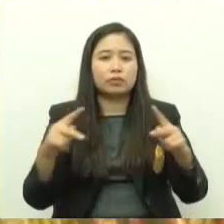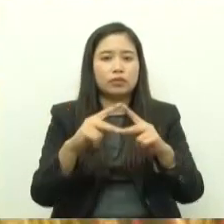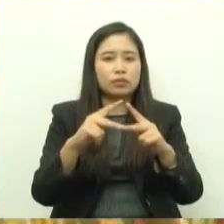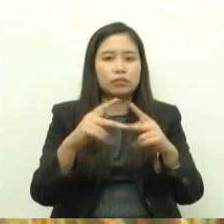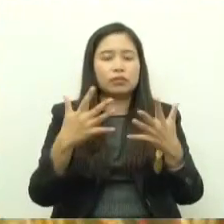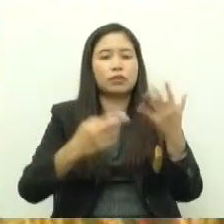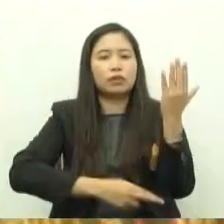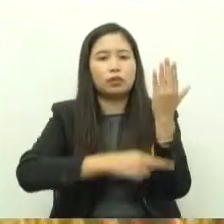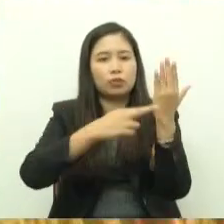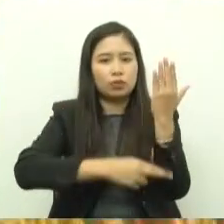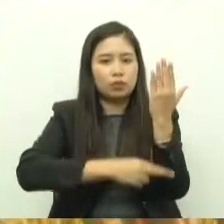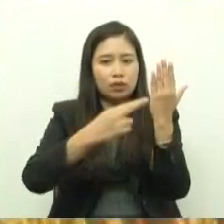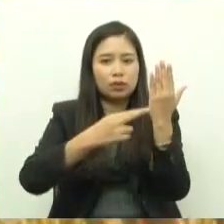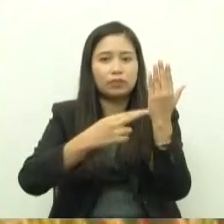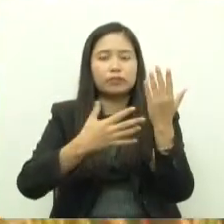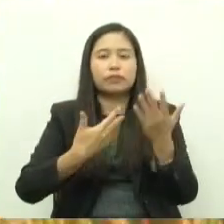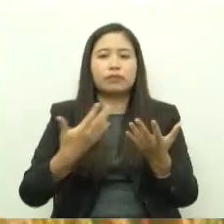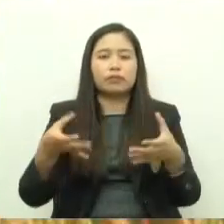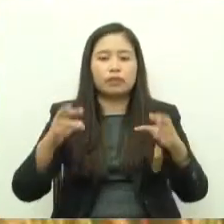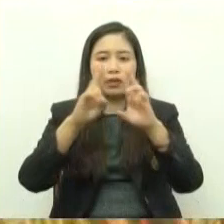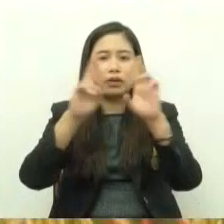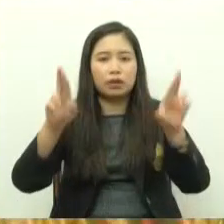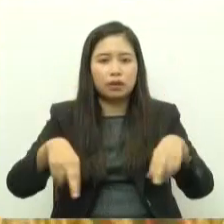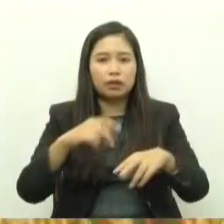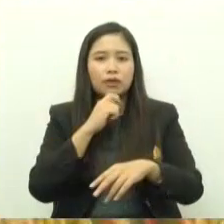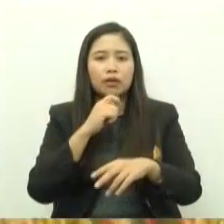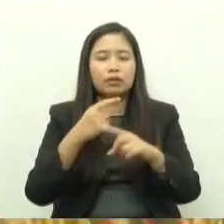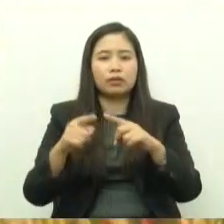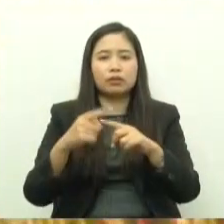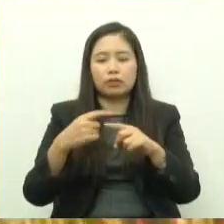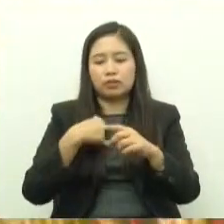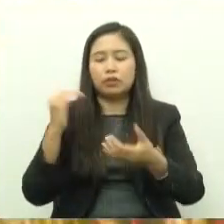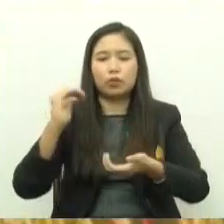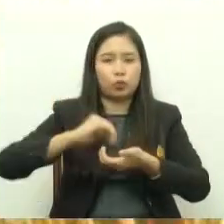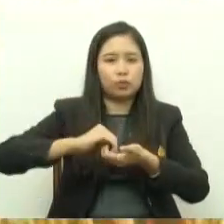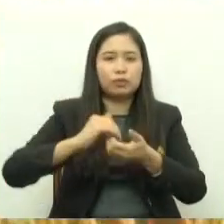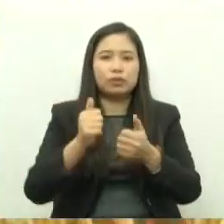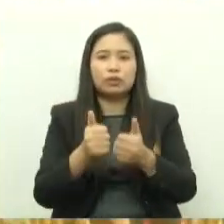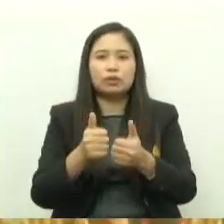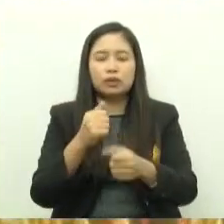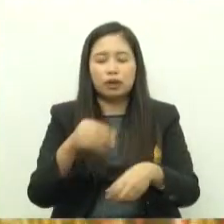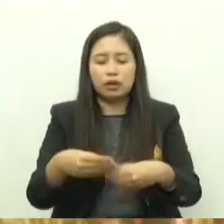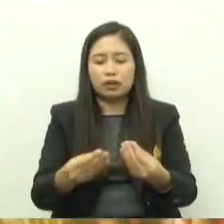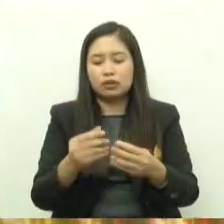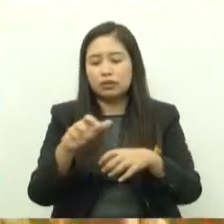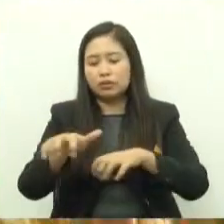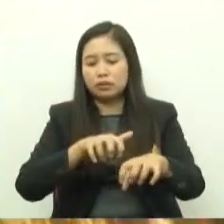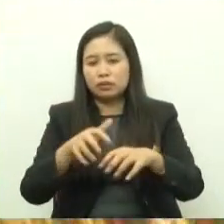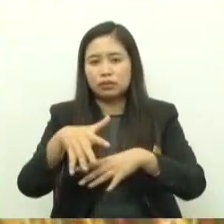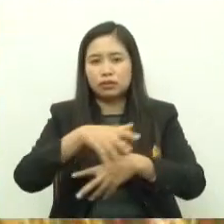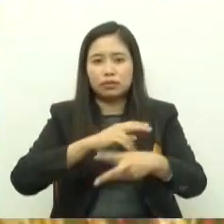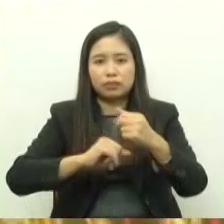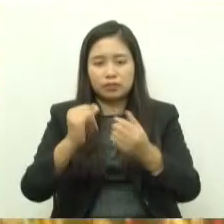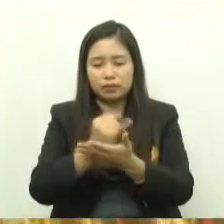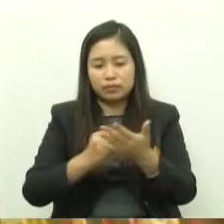โรงแรมเ่อชมรมภัตตคารร้านอาหารต่างๆนะคะอนี้ก็มีความร่วมมือกันทำให้การจัดงานครั้งเยค่ะได้มีความ